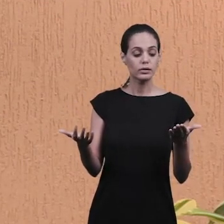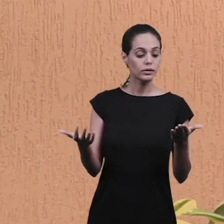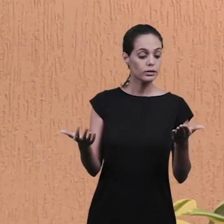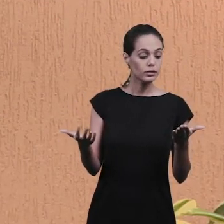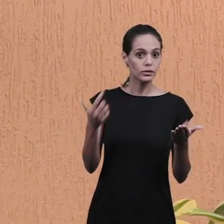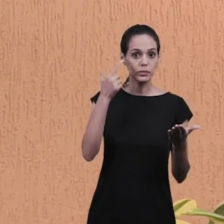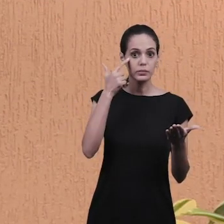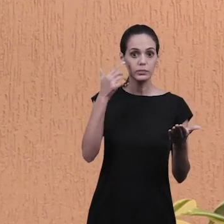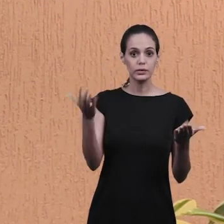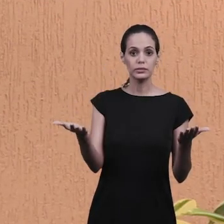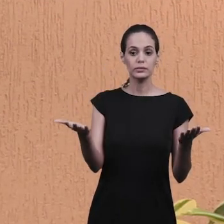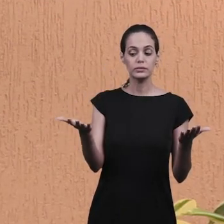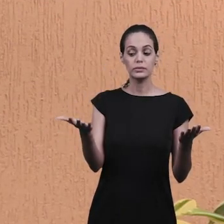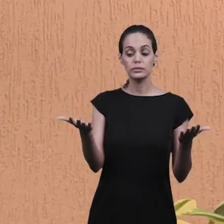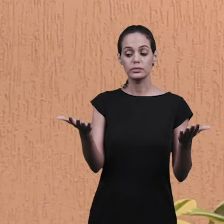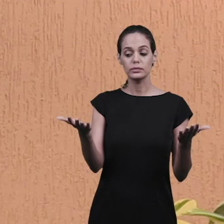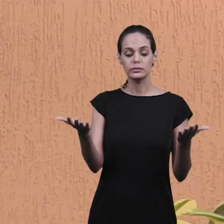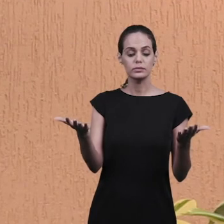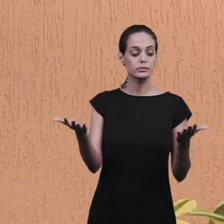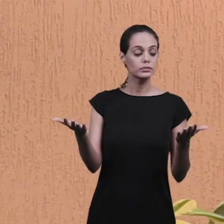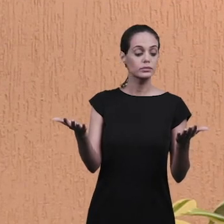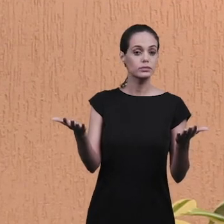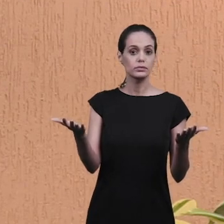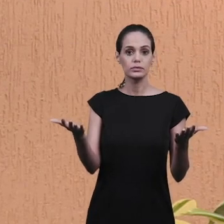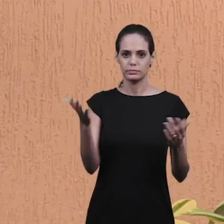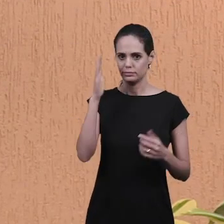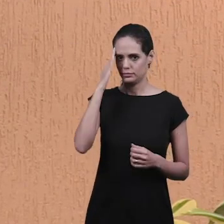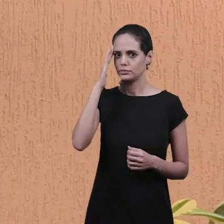c'est ceci ou cela. Et la réponse va